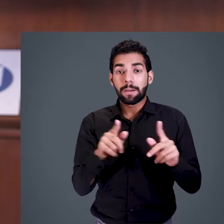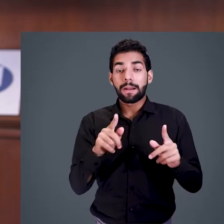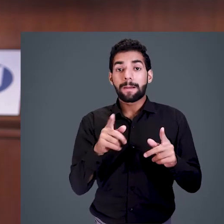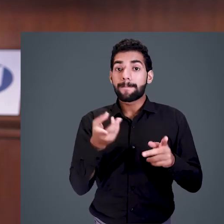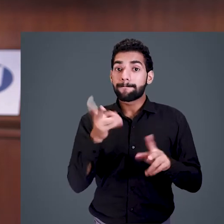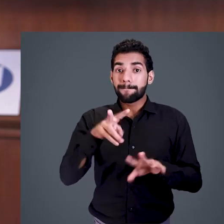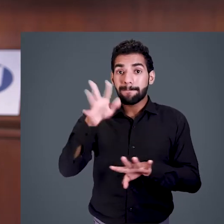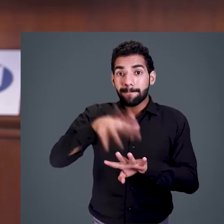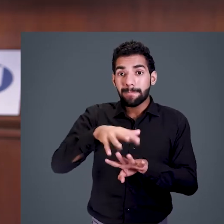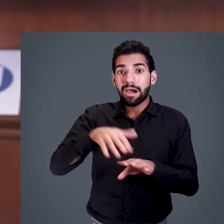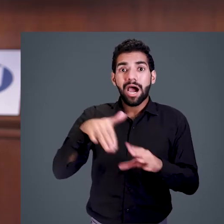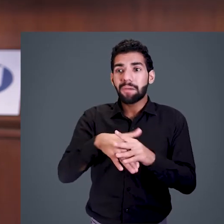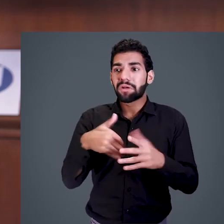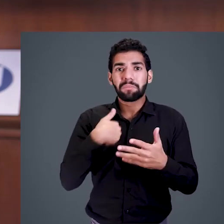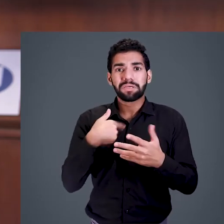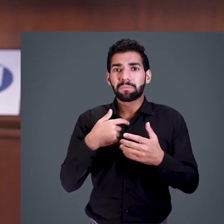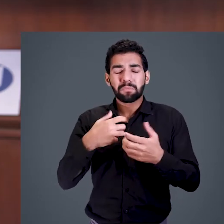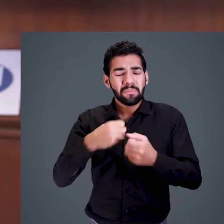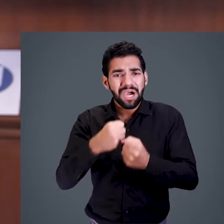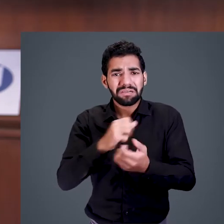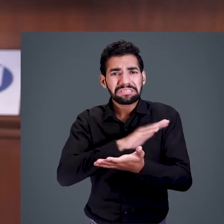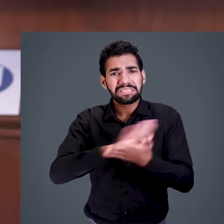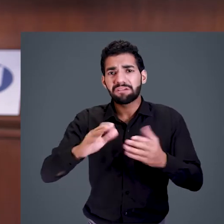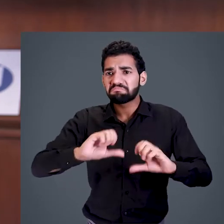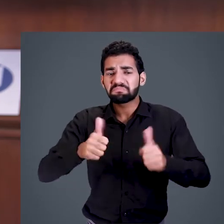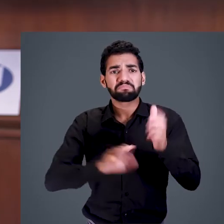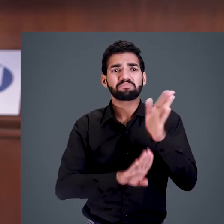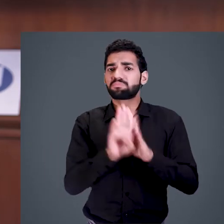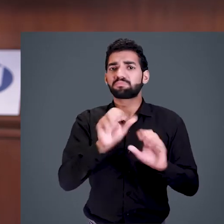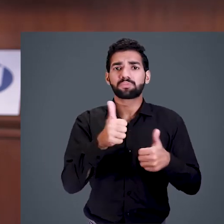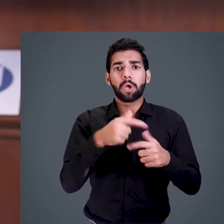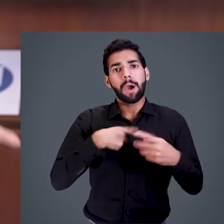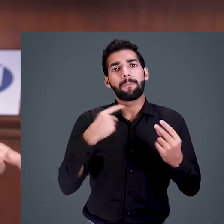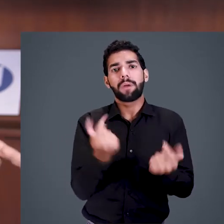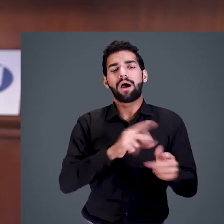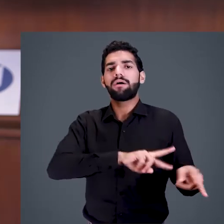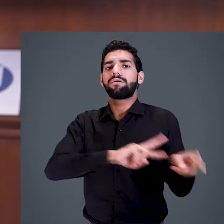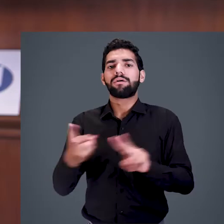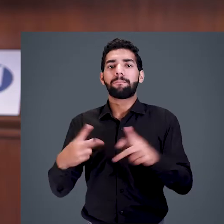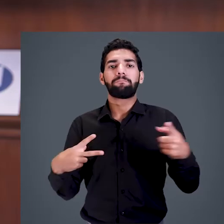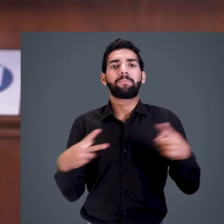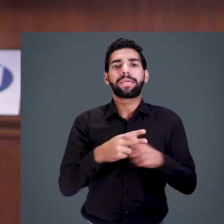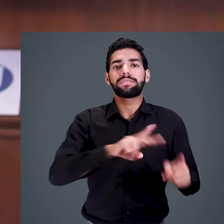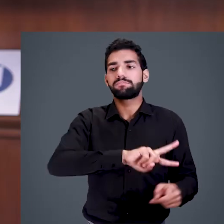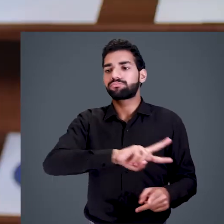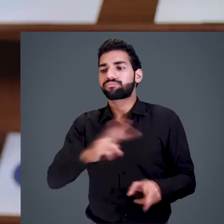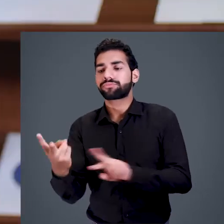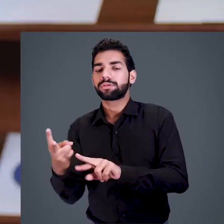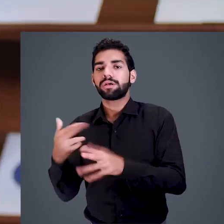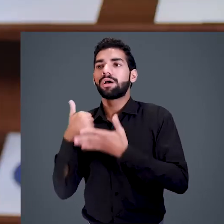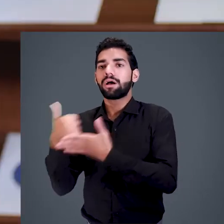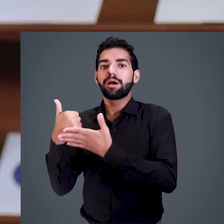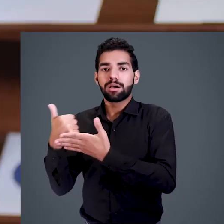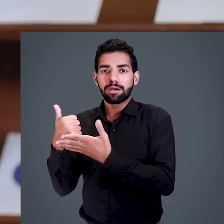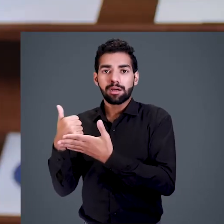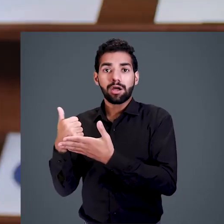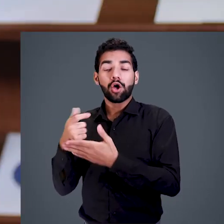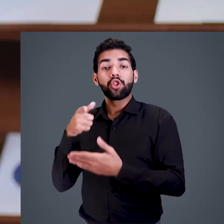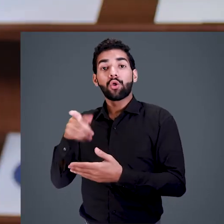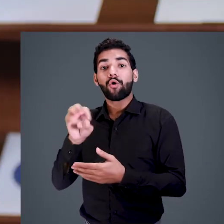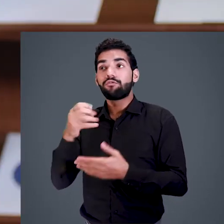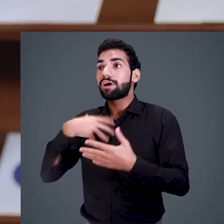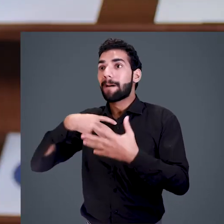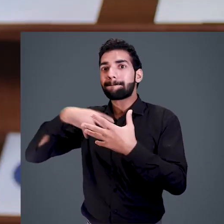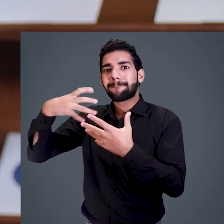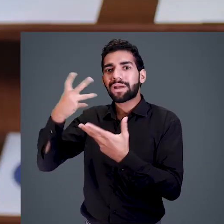مینوفیکچرنگ اپارٹ فرام میچیور ہونے سے پہلے ہی ہم کس میں جمپ کر گئے؟ ہم سروسز میں چلے گئے. اور اس وقت اپنا اگر